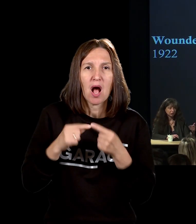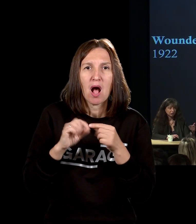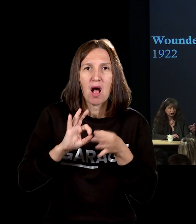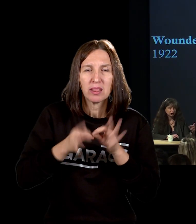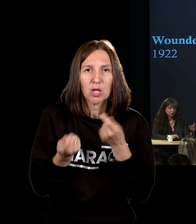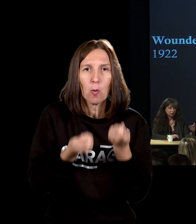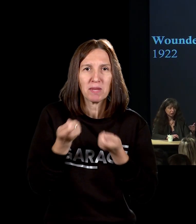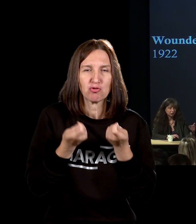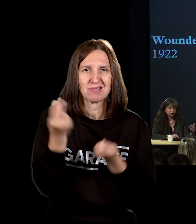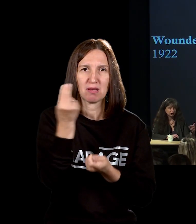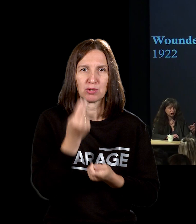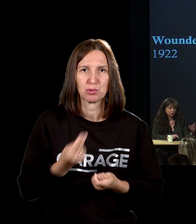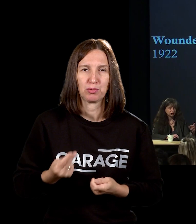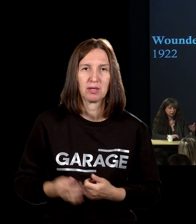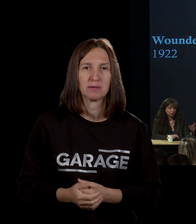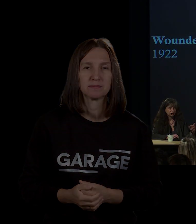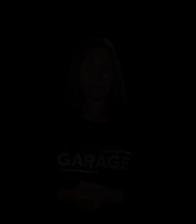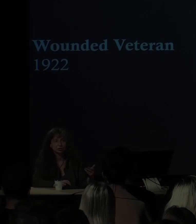исследование.